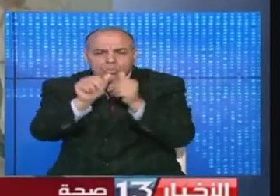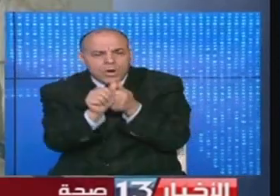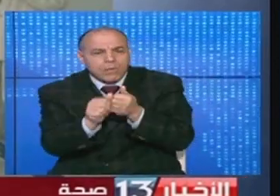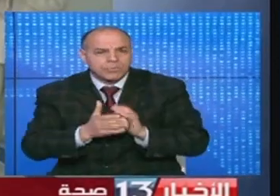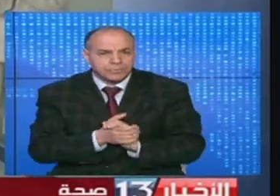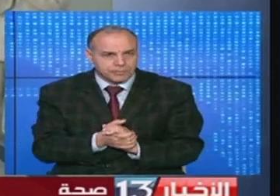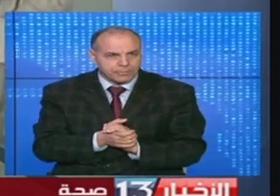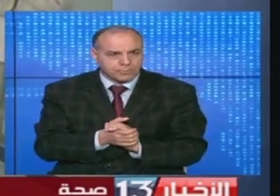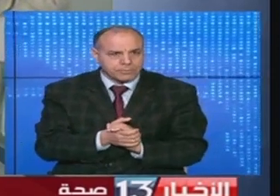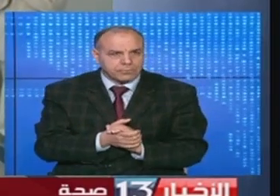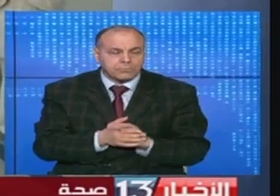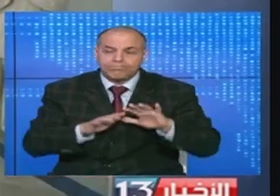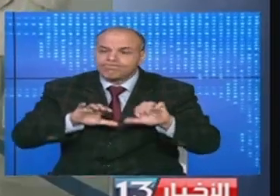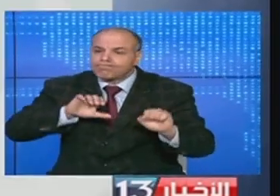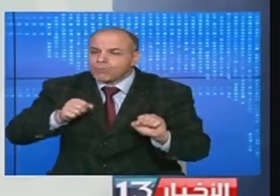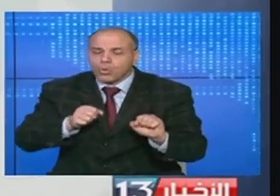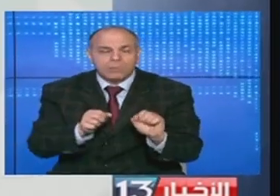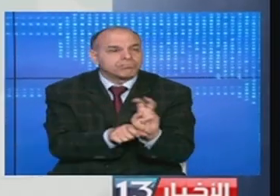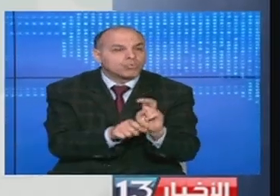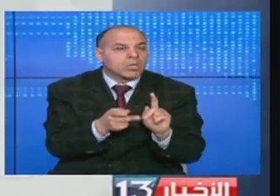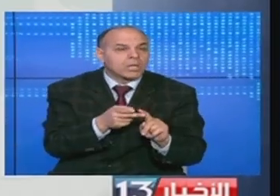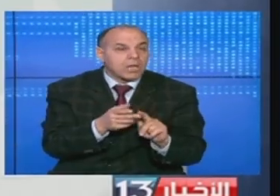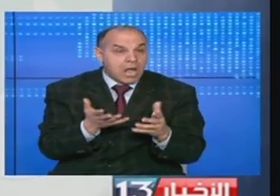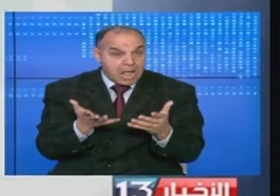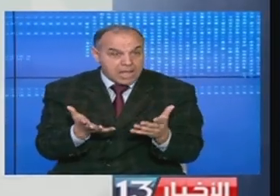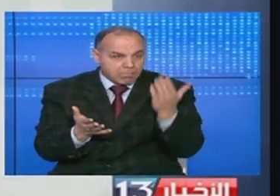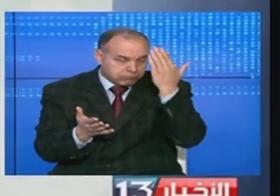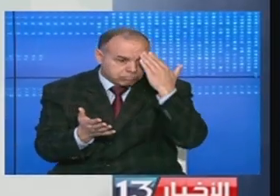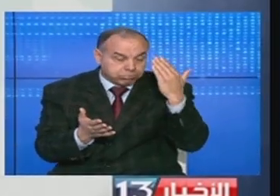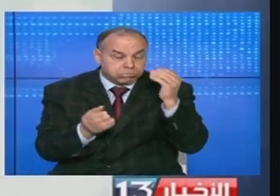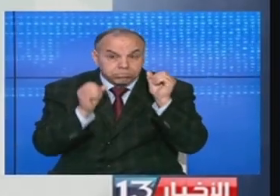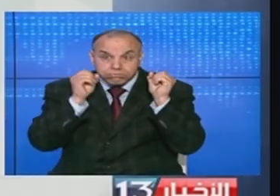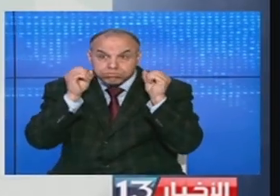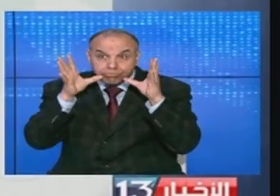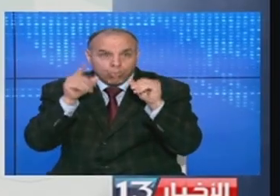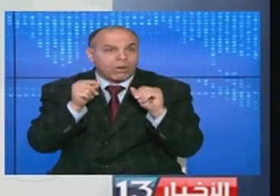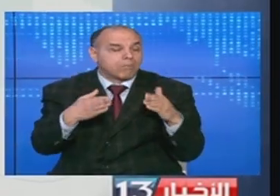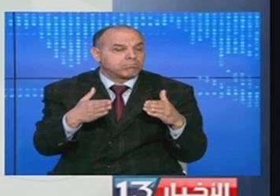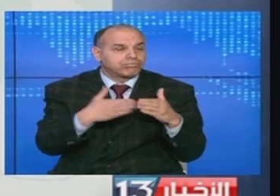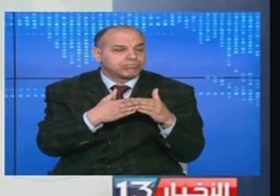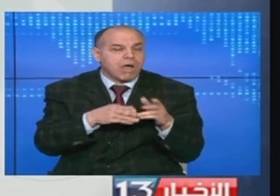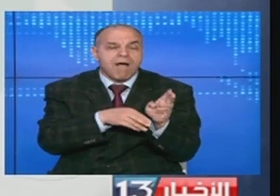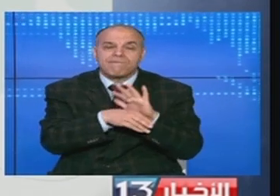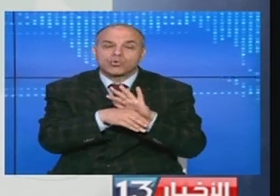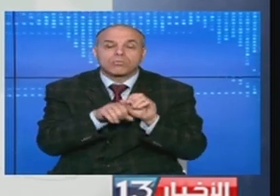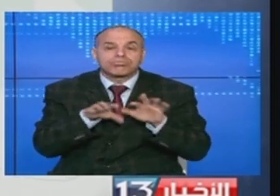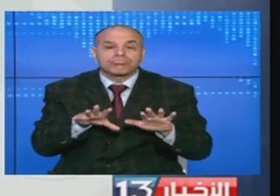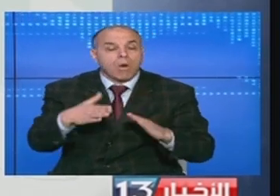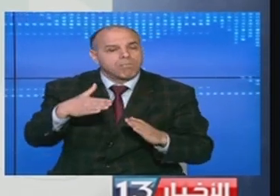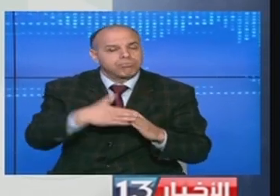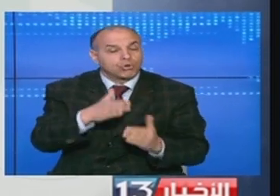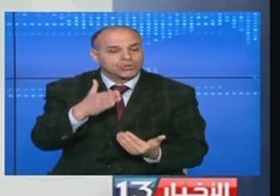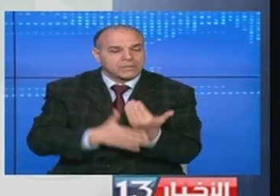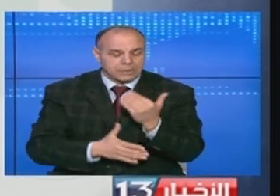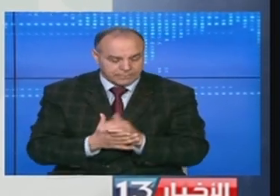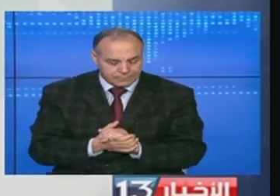وتبقى الاجراءات الوقائيه على اشدها معركه درجه اليقظه للحد من انتشار فيروس كورونا المستجد